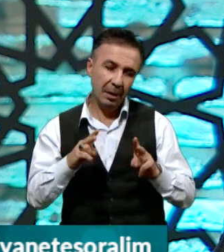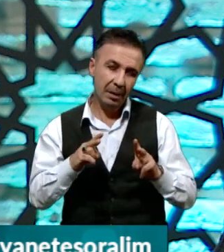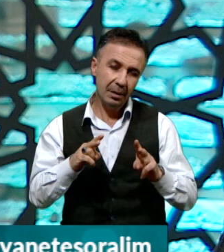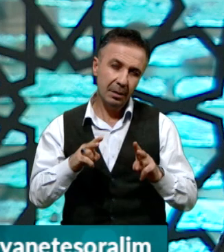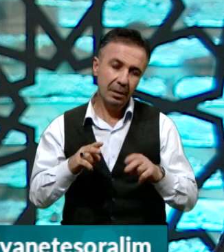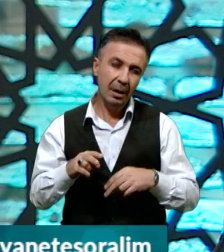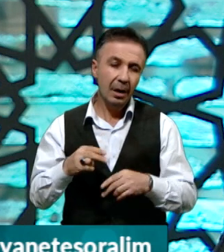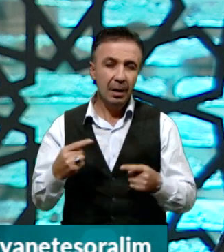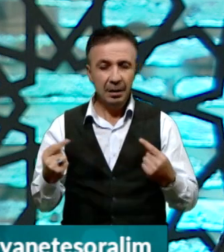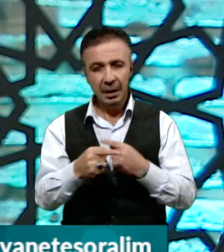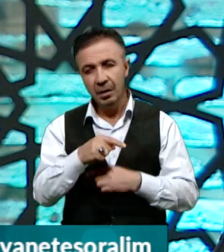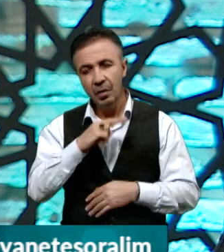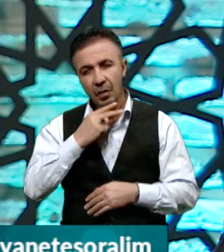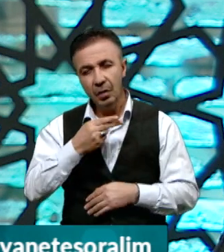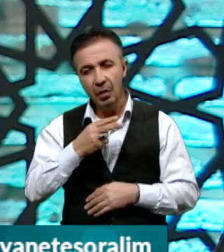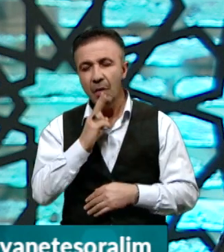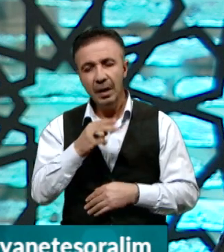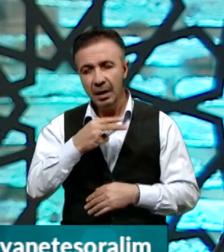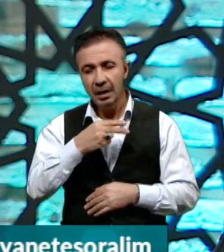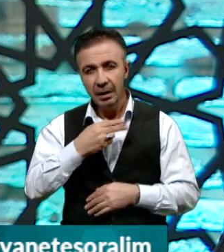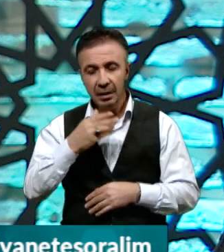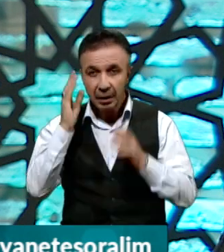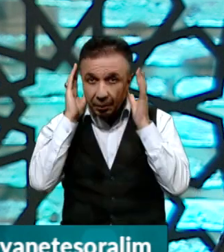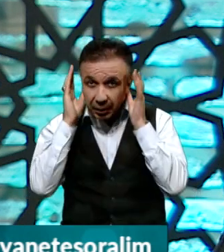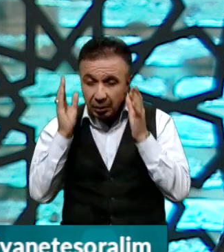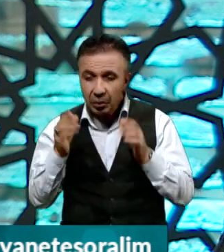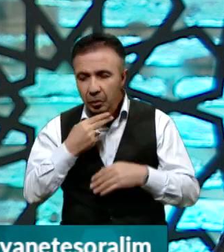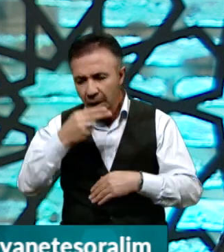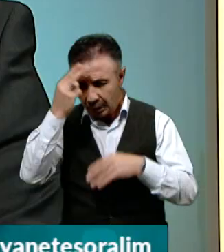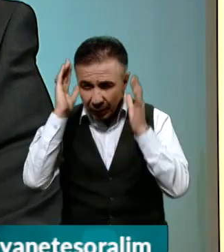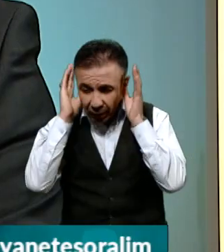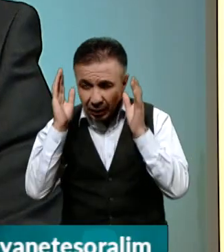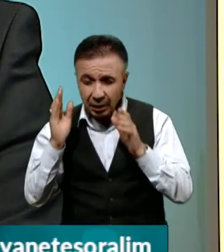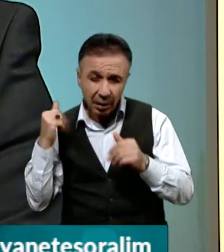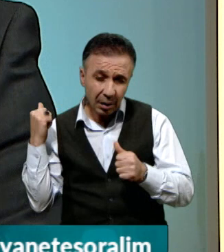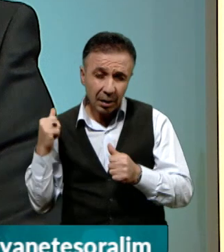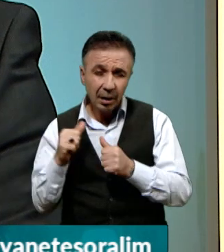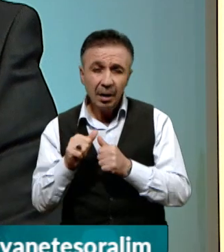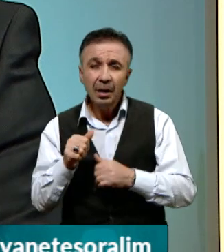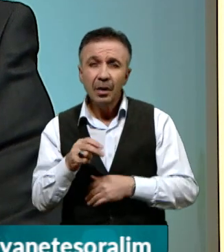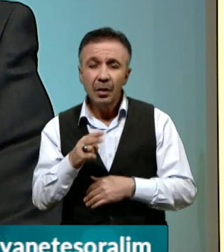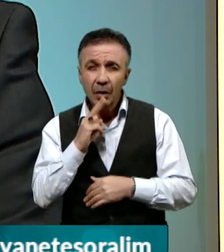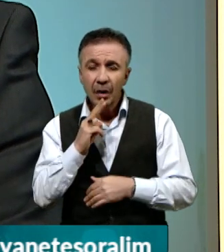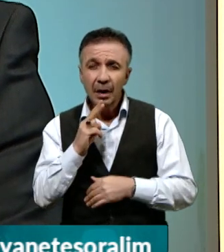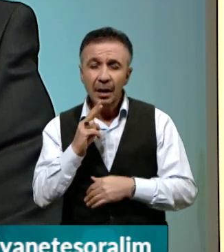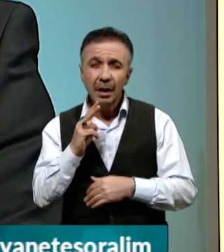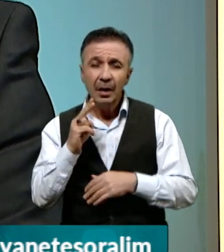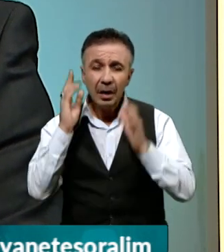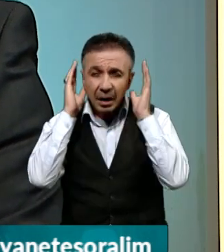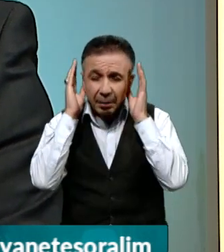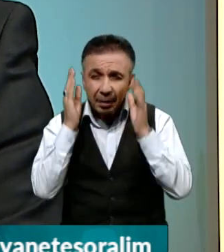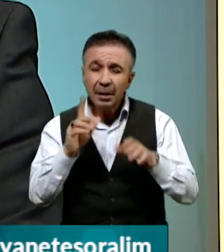ama cuma namazını kılarsak da o gün tekrar öğle namazı kılmamıza tabii gerek ki. Yok. Yani, aynı mantık değil mi? Aynı şekilde mukim olma şartı orada da var.